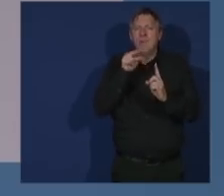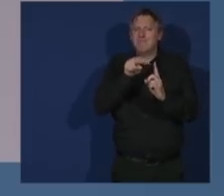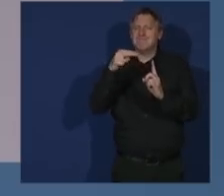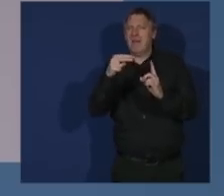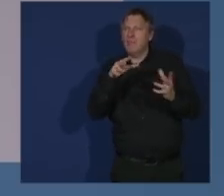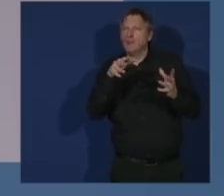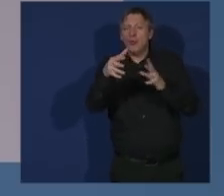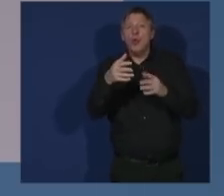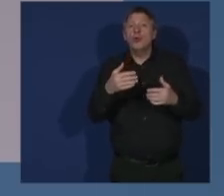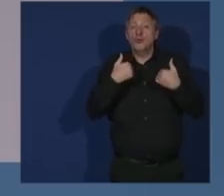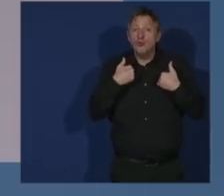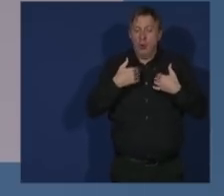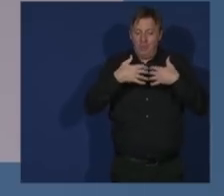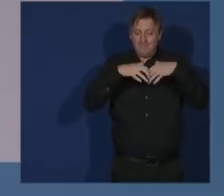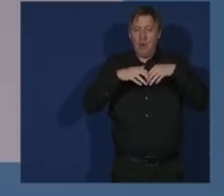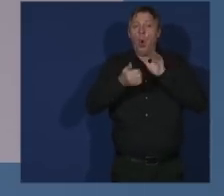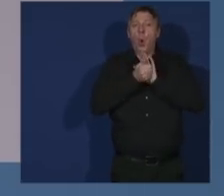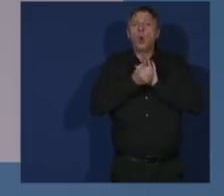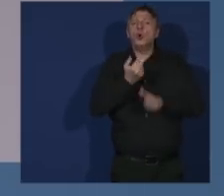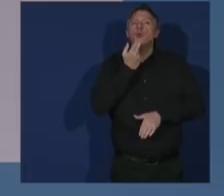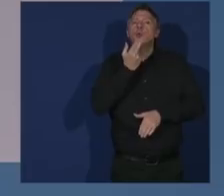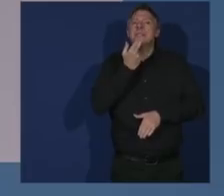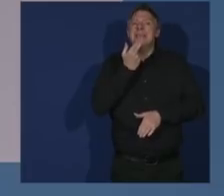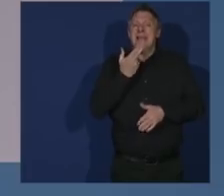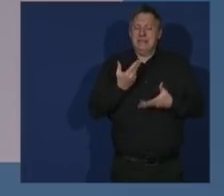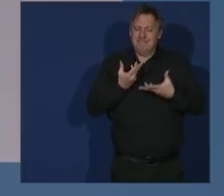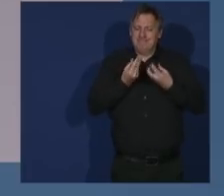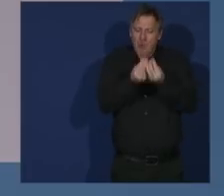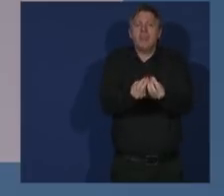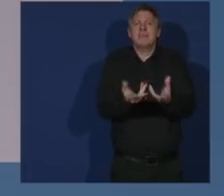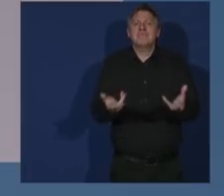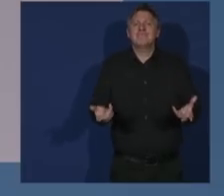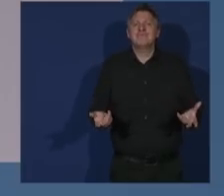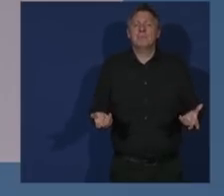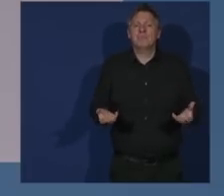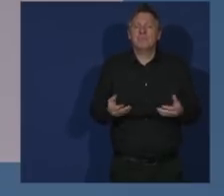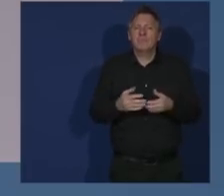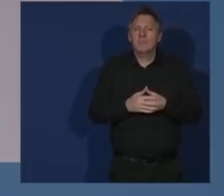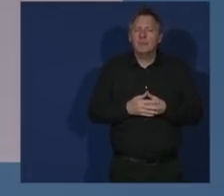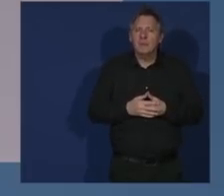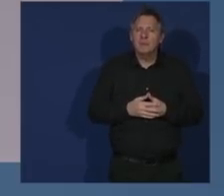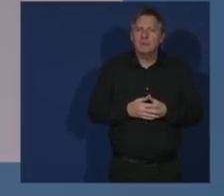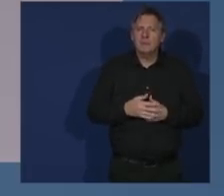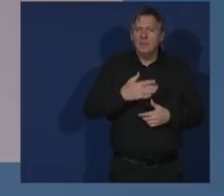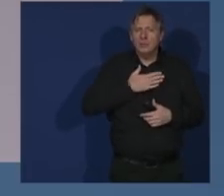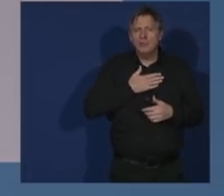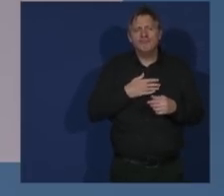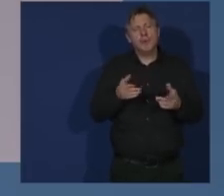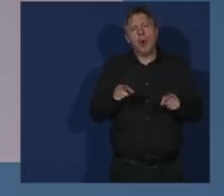Soyons utiles. Soyons utiles. Et c'est pour ça que nous ne pouvons pas rester